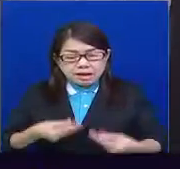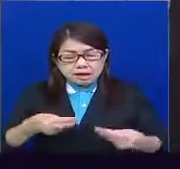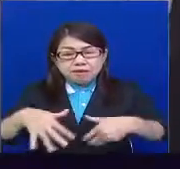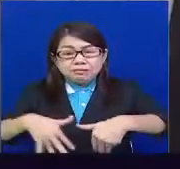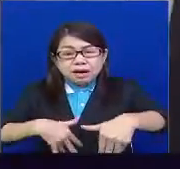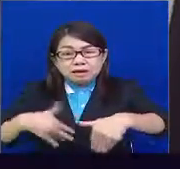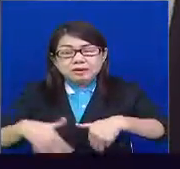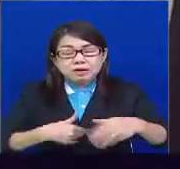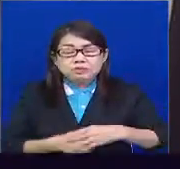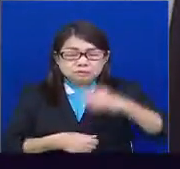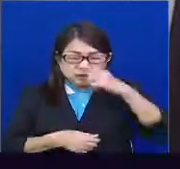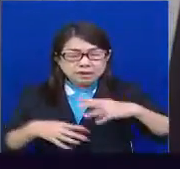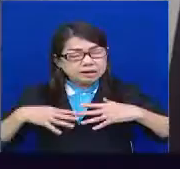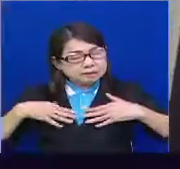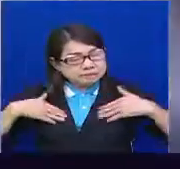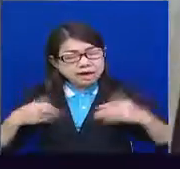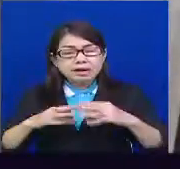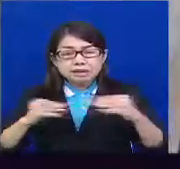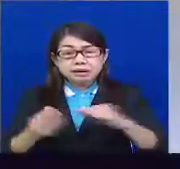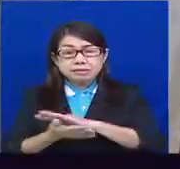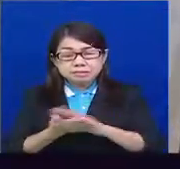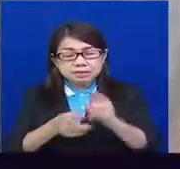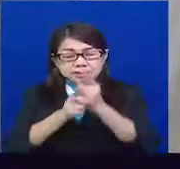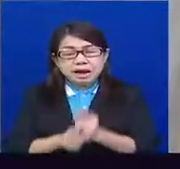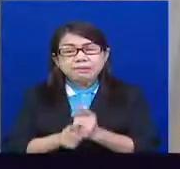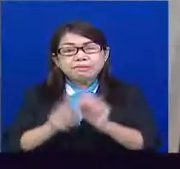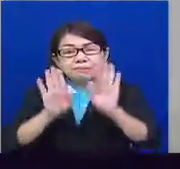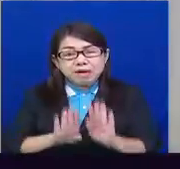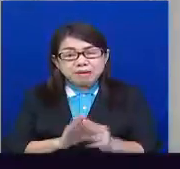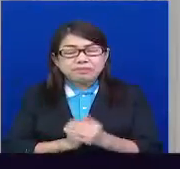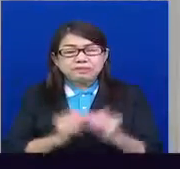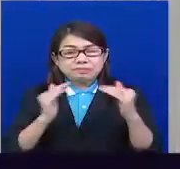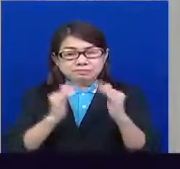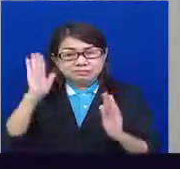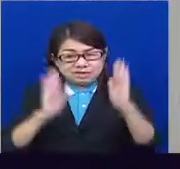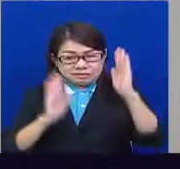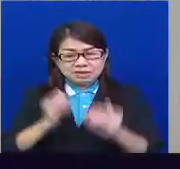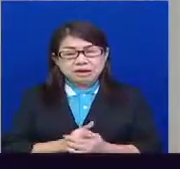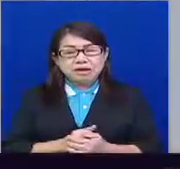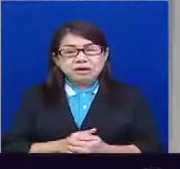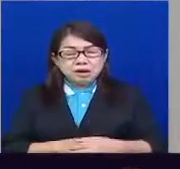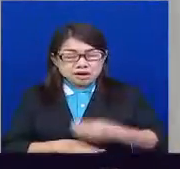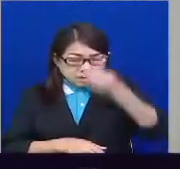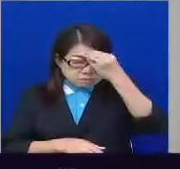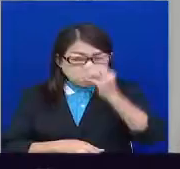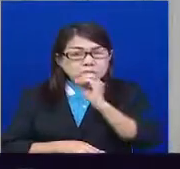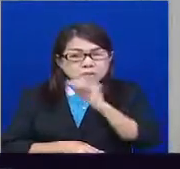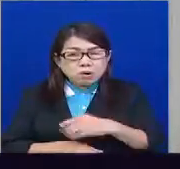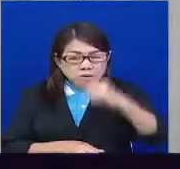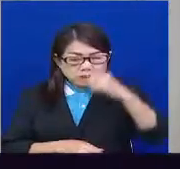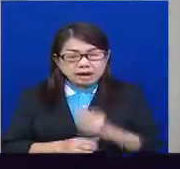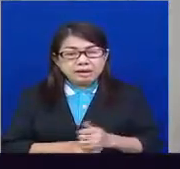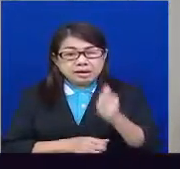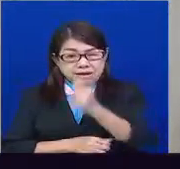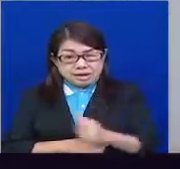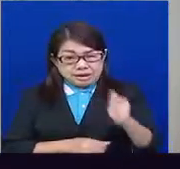วิถีทางประชาธิปไตยด้านของนายโรมานาเบะกล่าวว่าประเทศไทยมีความสำคัญต่อภูมิภาคหากมีความสงบจะส่งผล